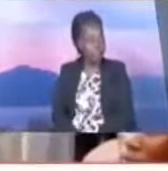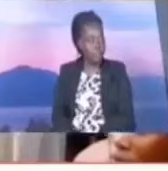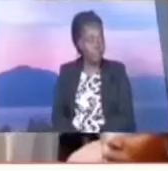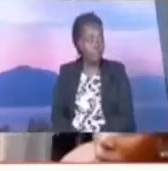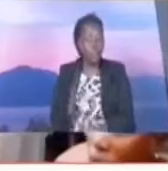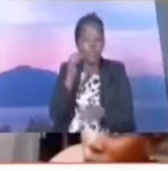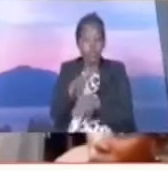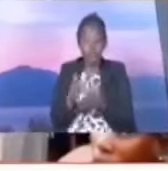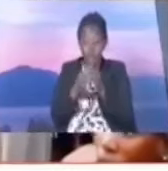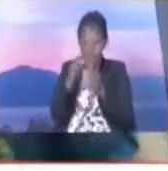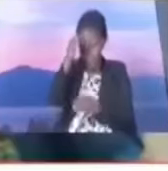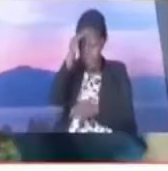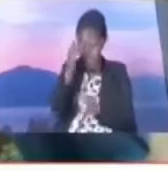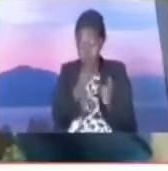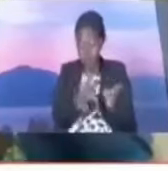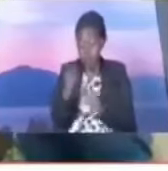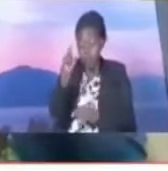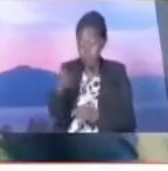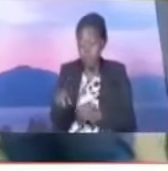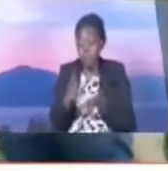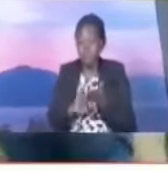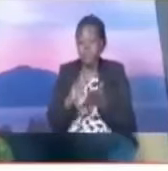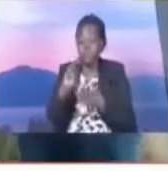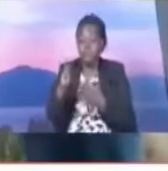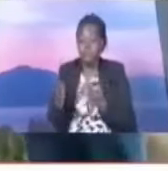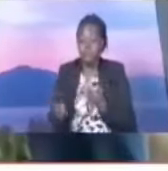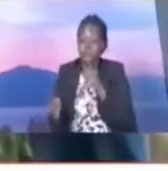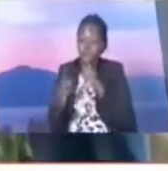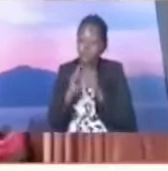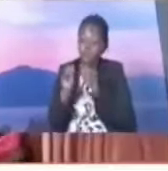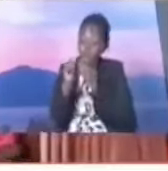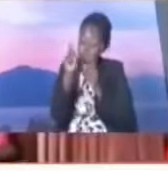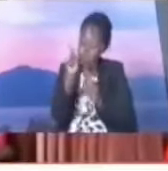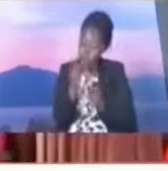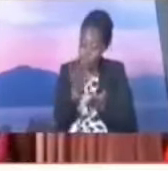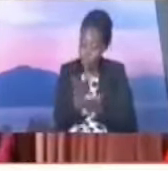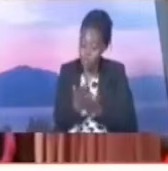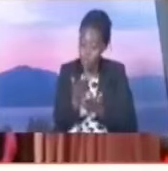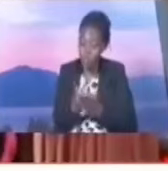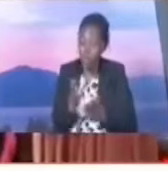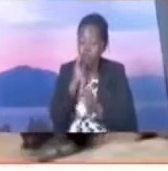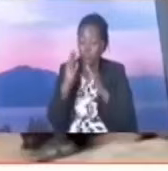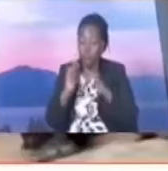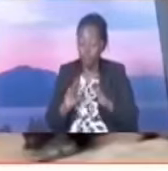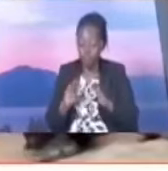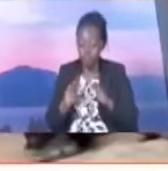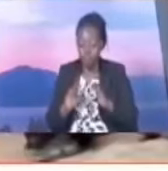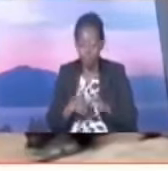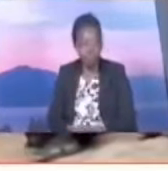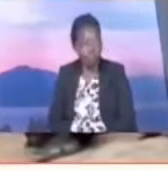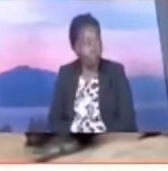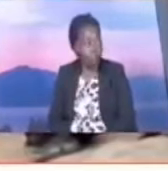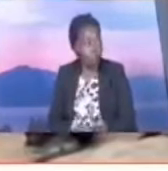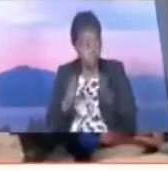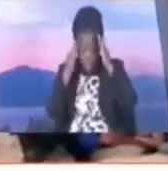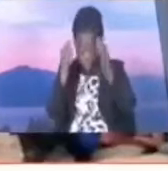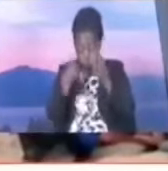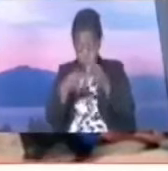Uvadwala polisi tumutu wabuji masaka. Roja zichiba na yugidu kuna watu zina wasaba. Mbele waka kamom. Yes, manjibi kwa nikwa